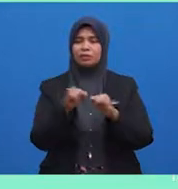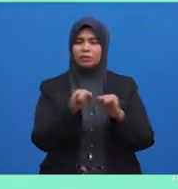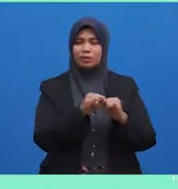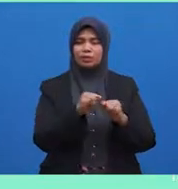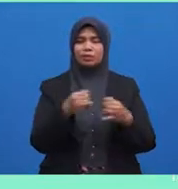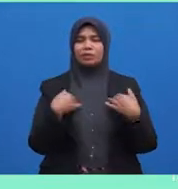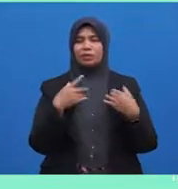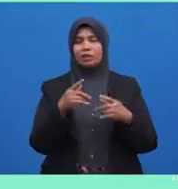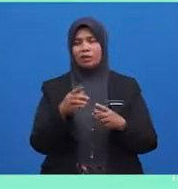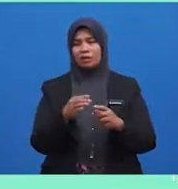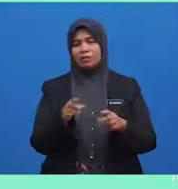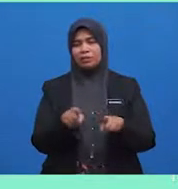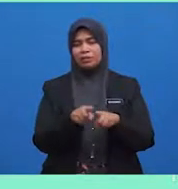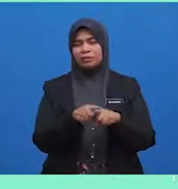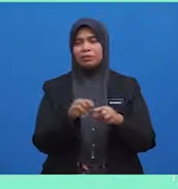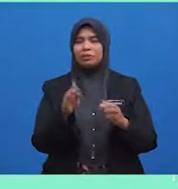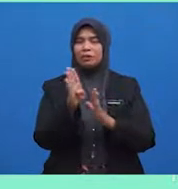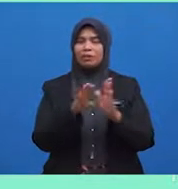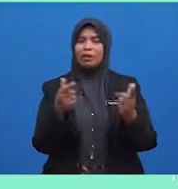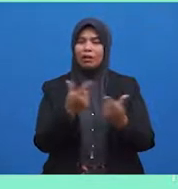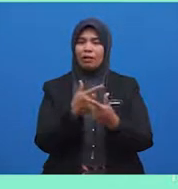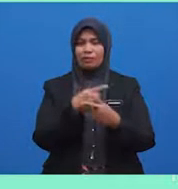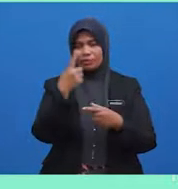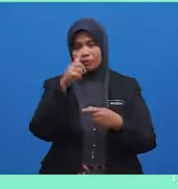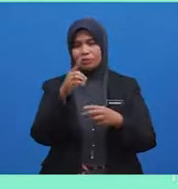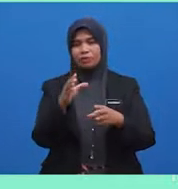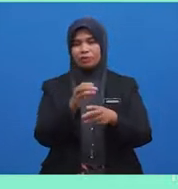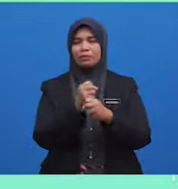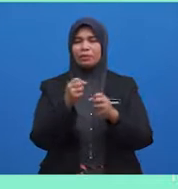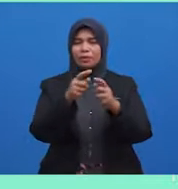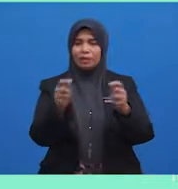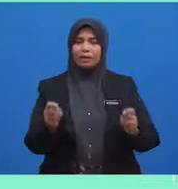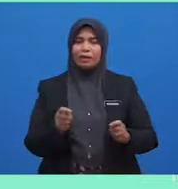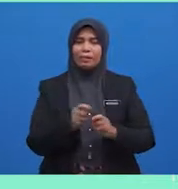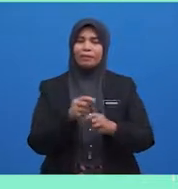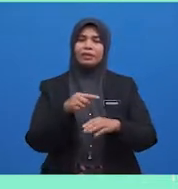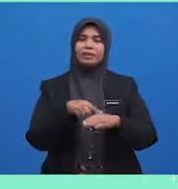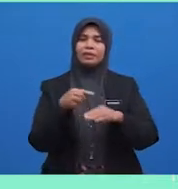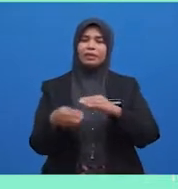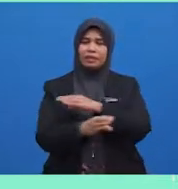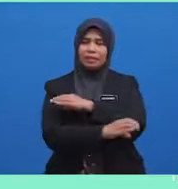bersaing untuk mendapatkan penguasaan di negara kita. Mengapa murid-murid?